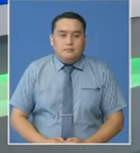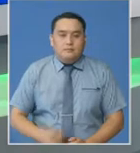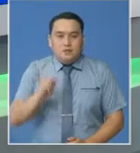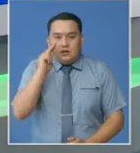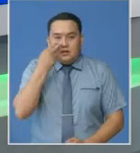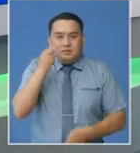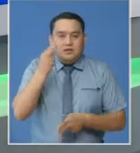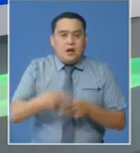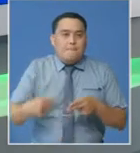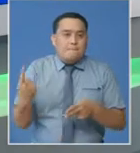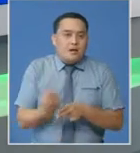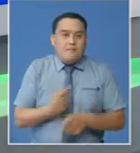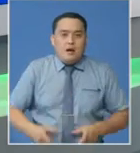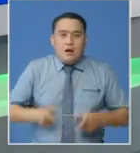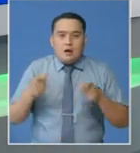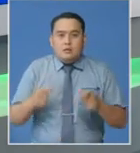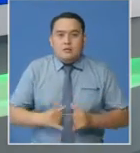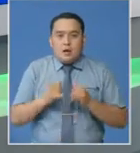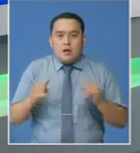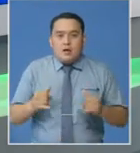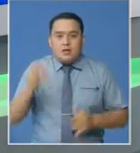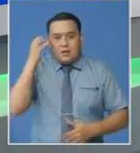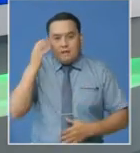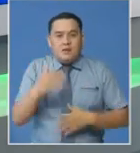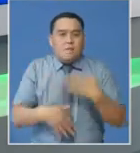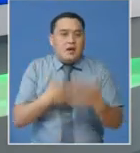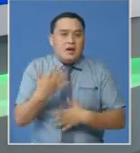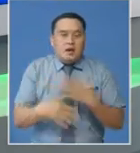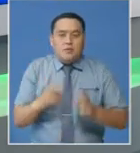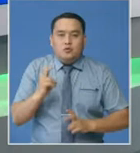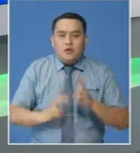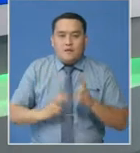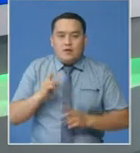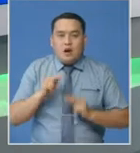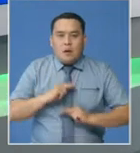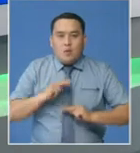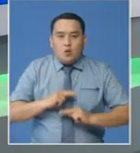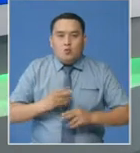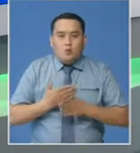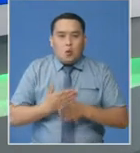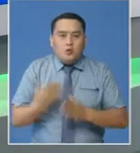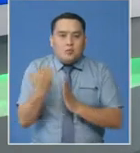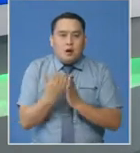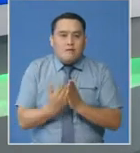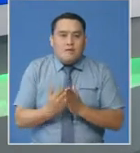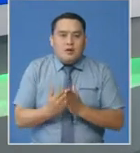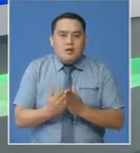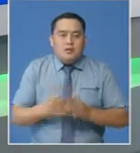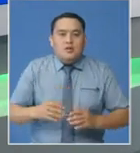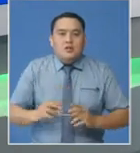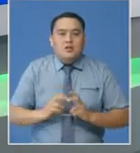В Шымкенте завершился первый этап модернизации нефтеперерабатывающего завода. Работы ведутся благодаря программе